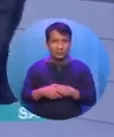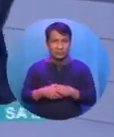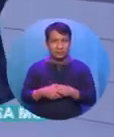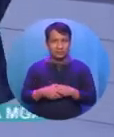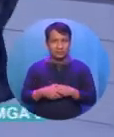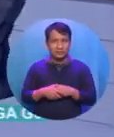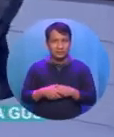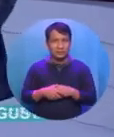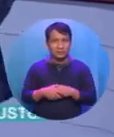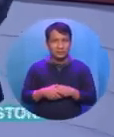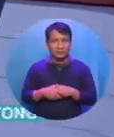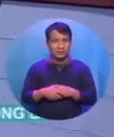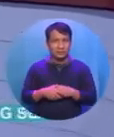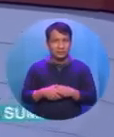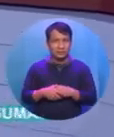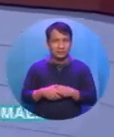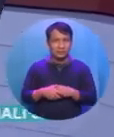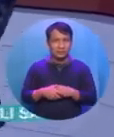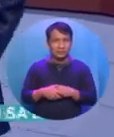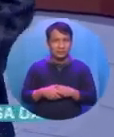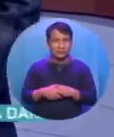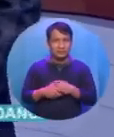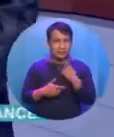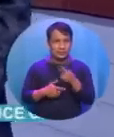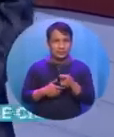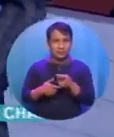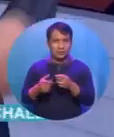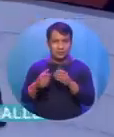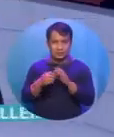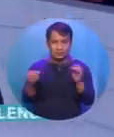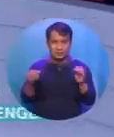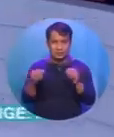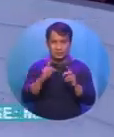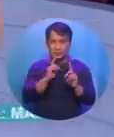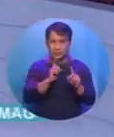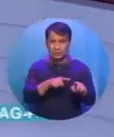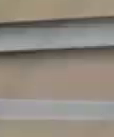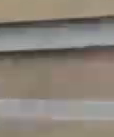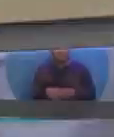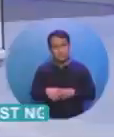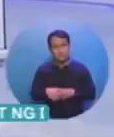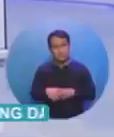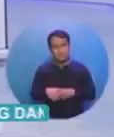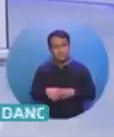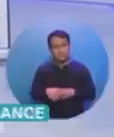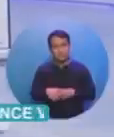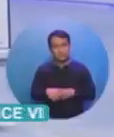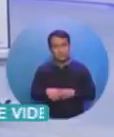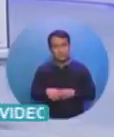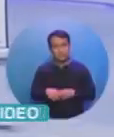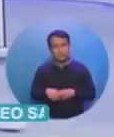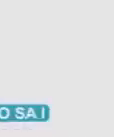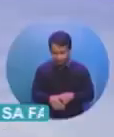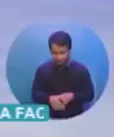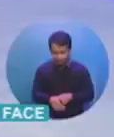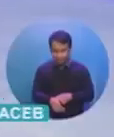Thank you po. Okay. Opo. At ngayon naman, ang ating accomplishment report.